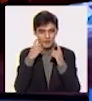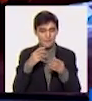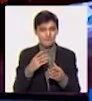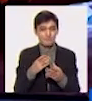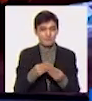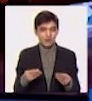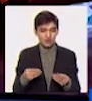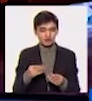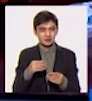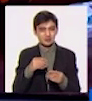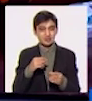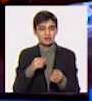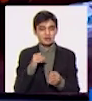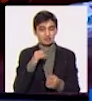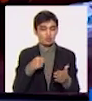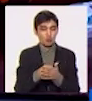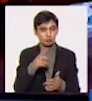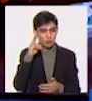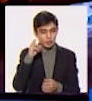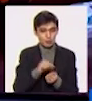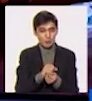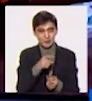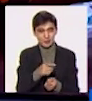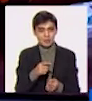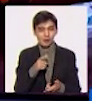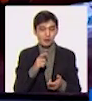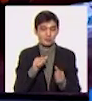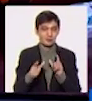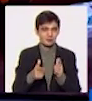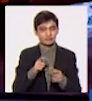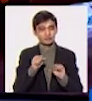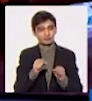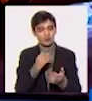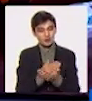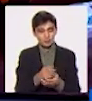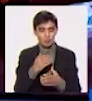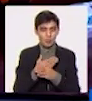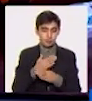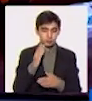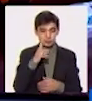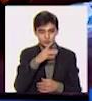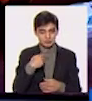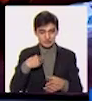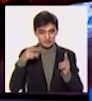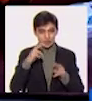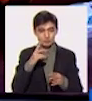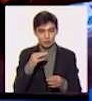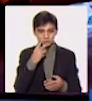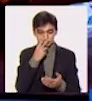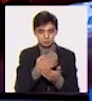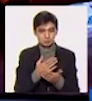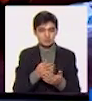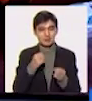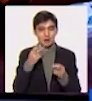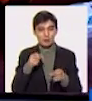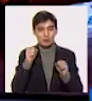до туалетных бумаг. Но мы не знаем, насколько они эффективны и помогут нам, да? Вот, и давайте посмотрим,